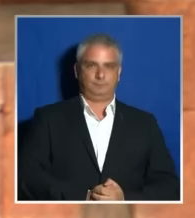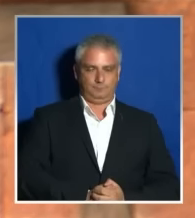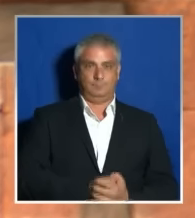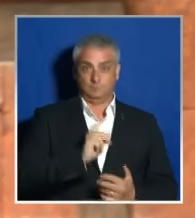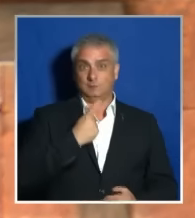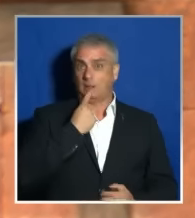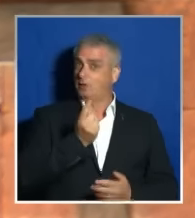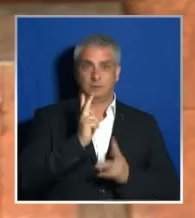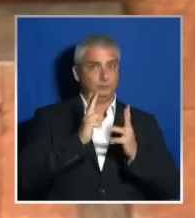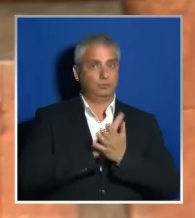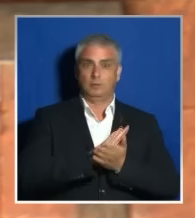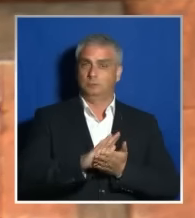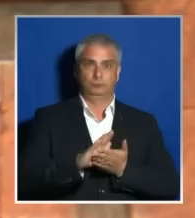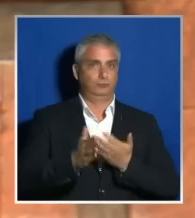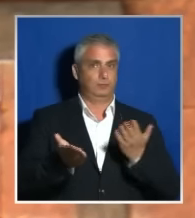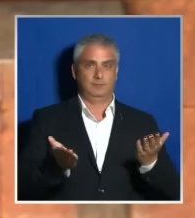צריך לומר בפשטות,